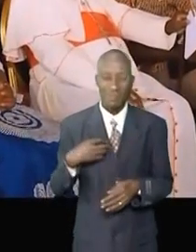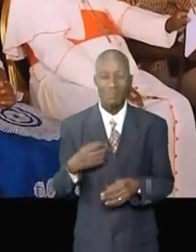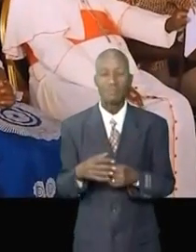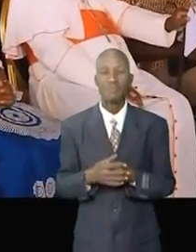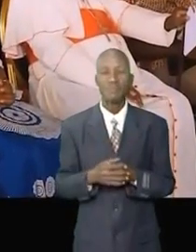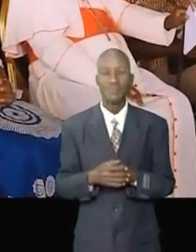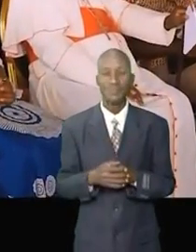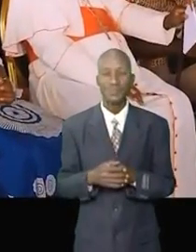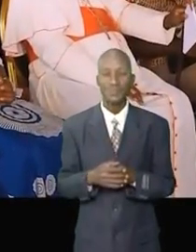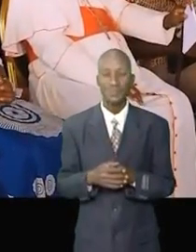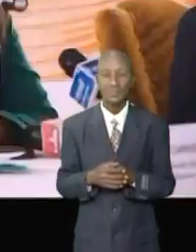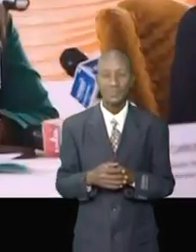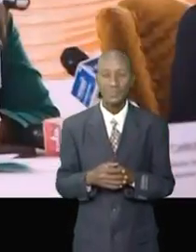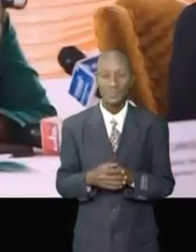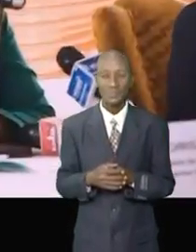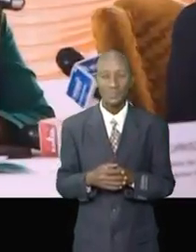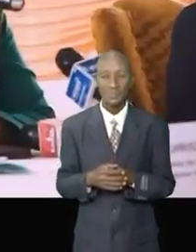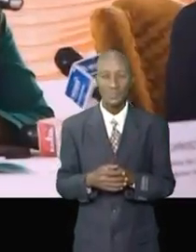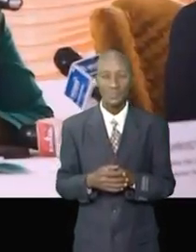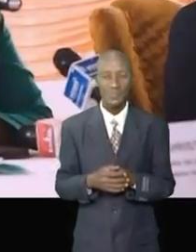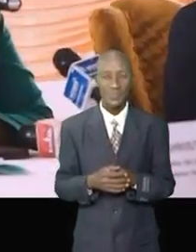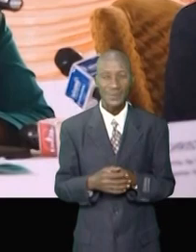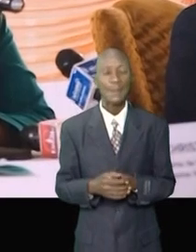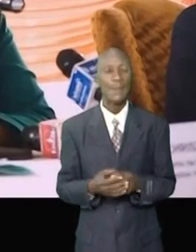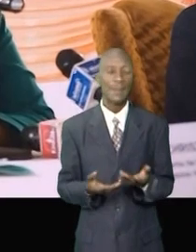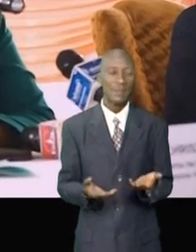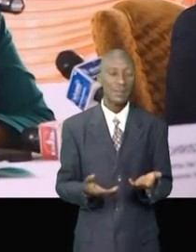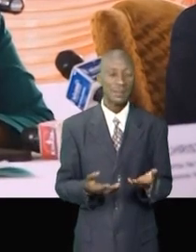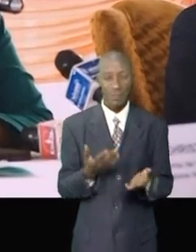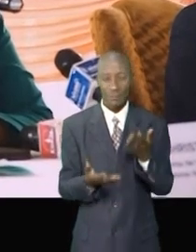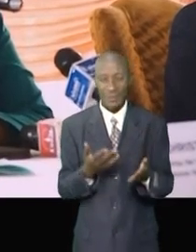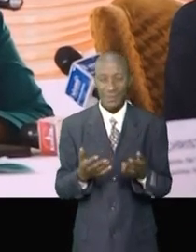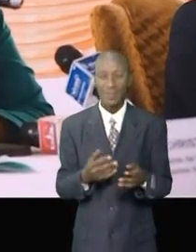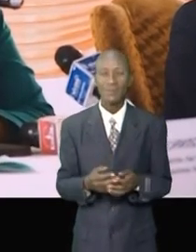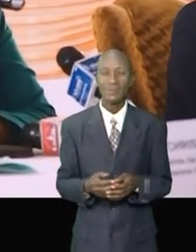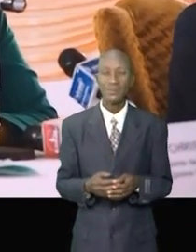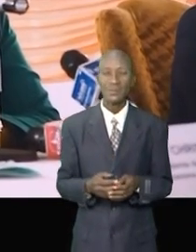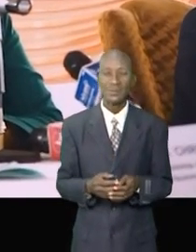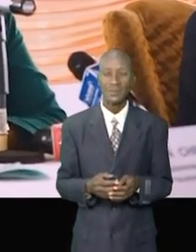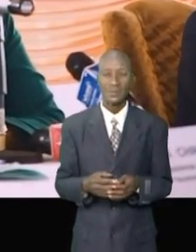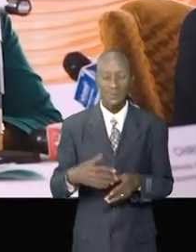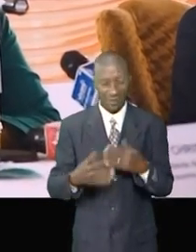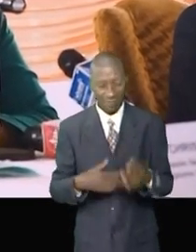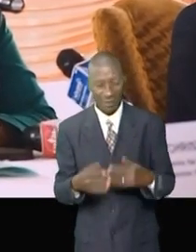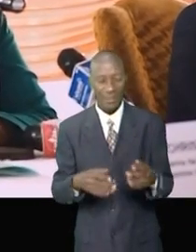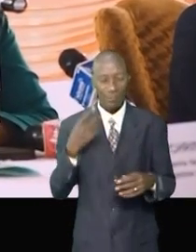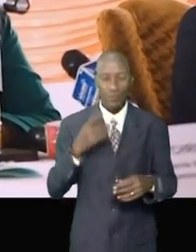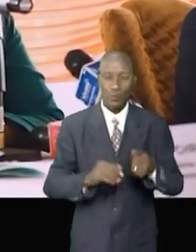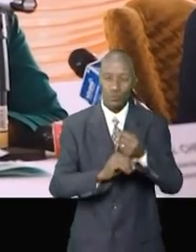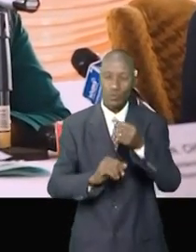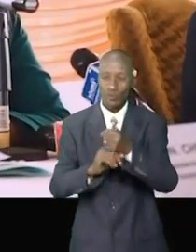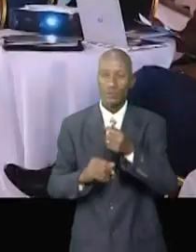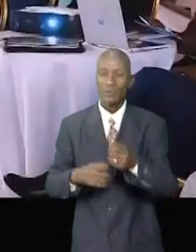a démontré qu'on peut être un homme de science, qu'on peut être médecin, mais réparer la femme et se battre pour